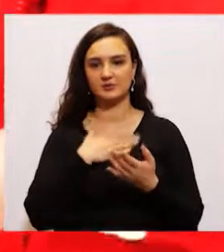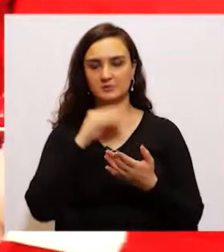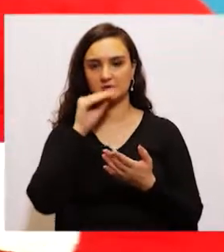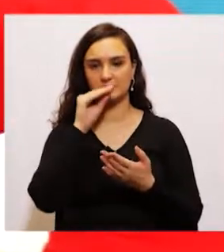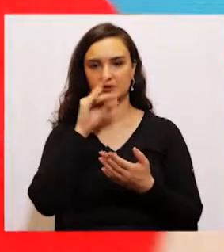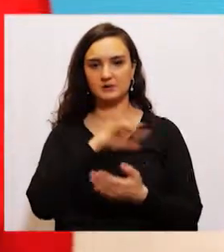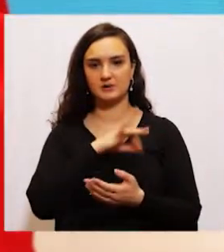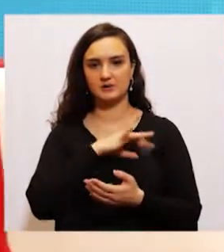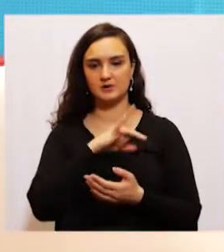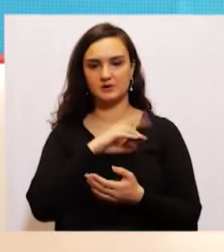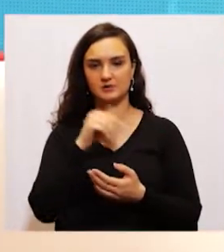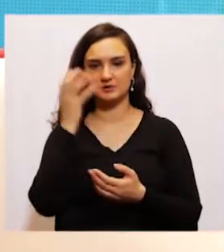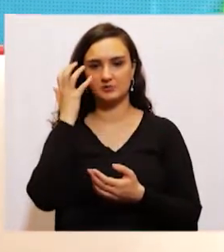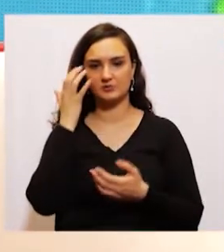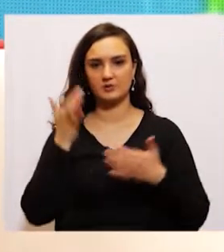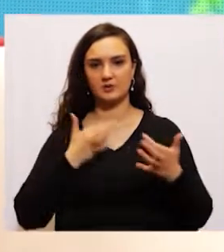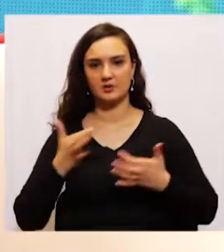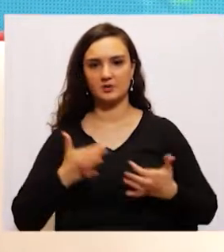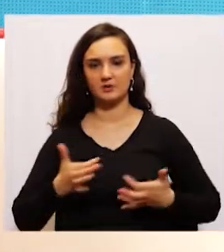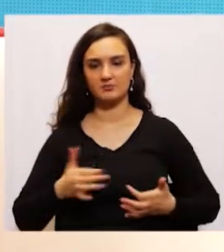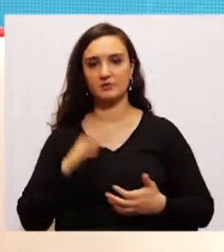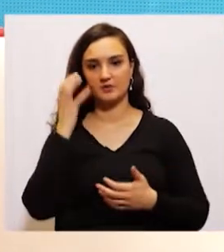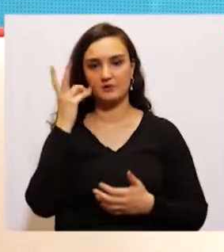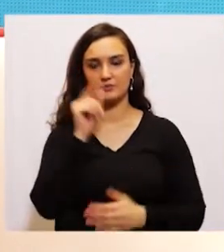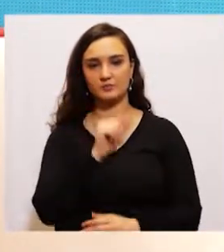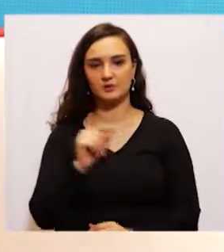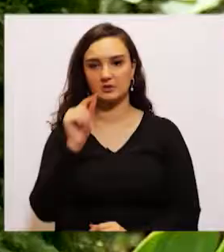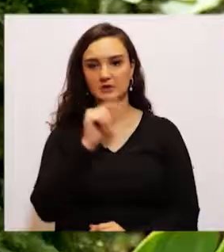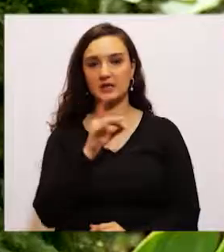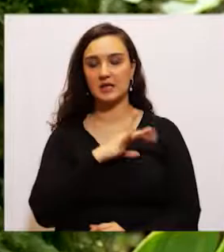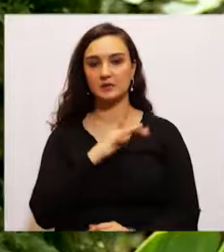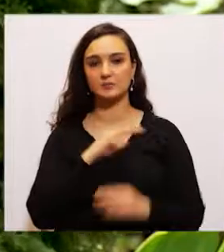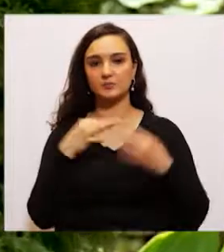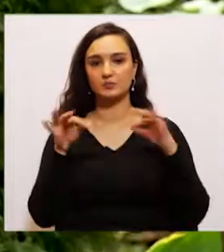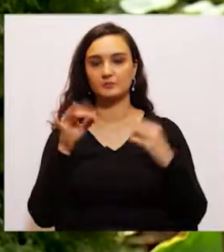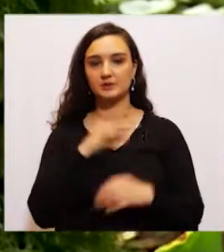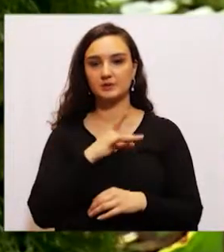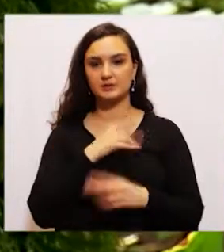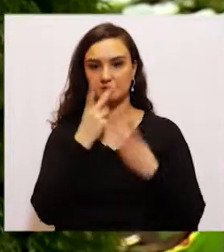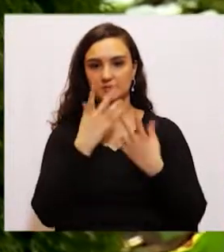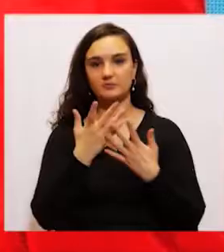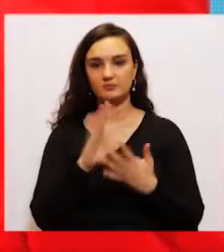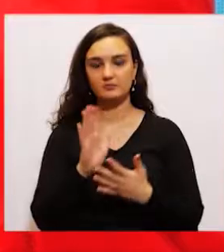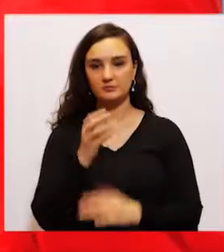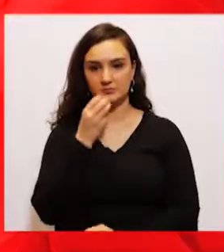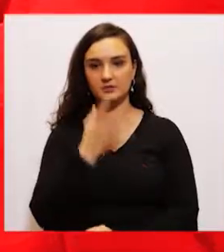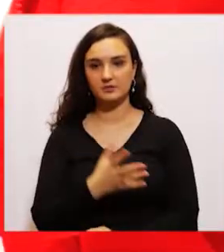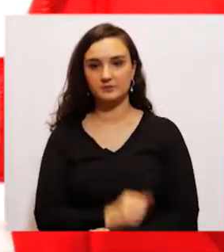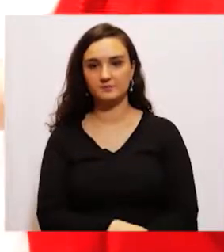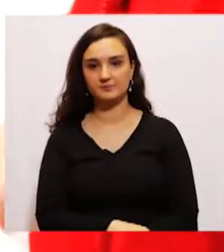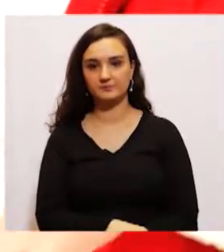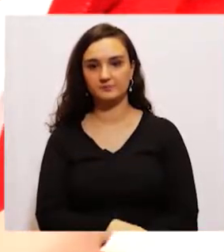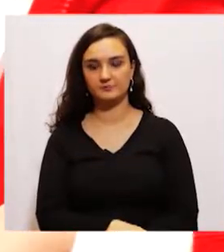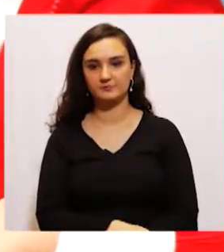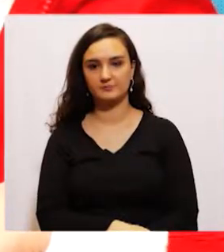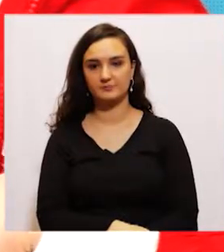ძაღლი თეთრია და შავლაქები. შავა თუნდა შემოხაზო, თეთრ ფურცელზე თეთრი არ გამოჩდება, ლუკა, კარგი?